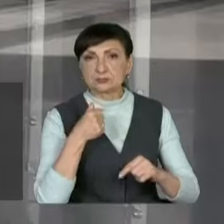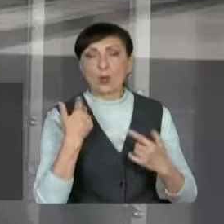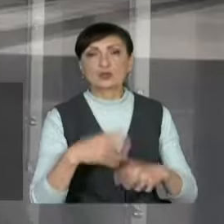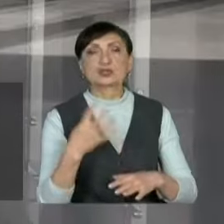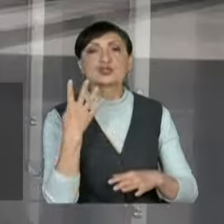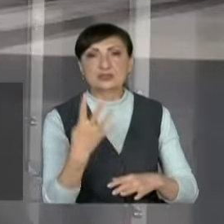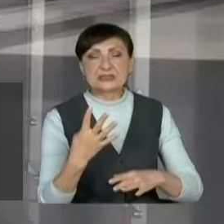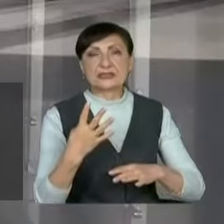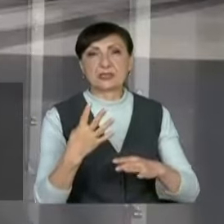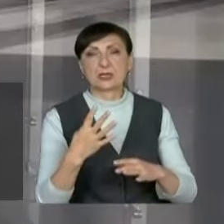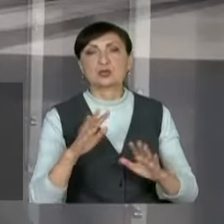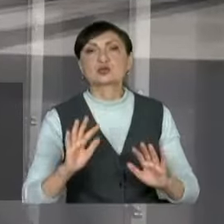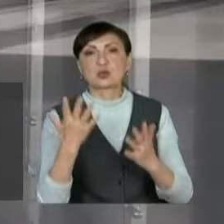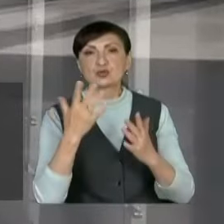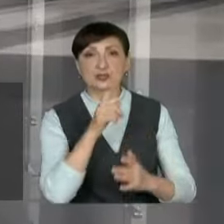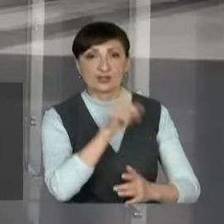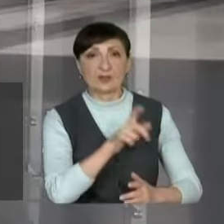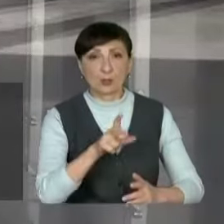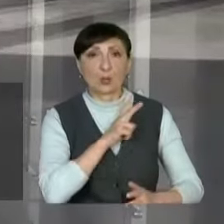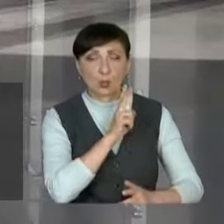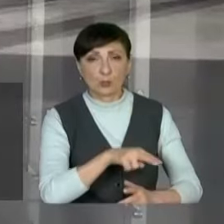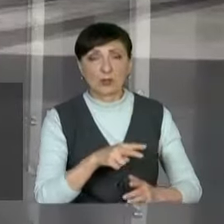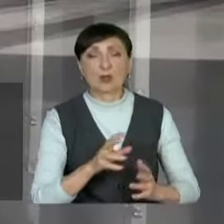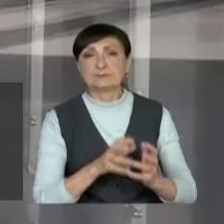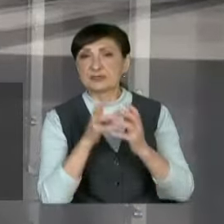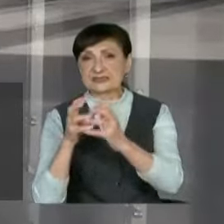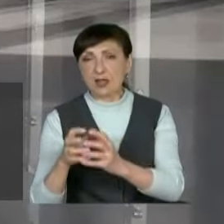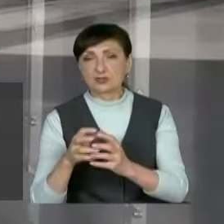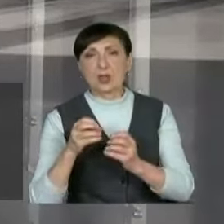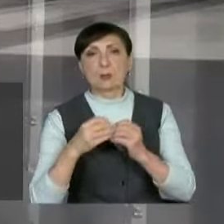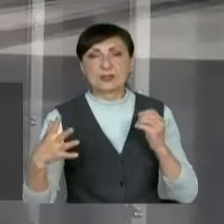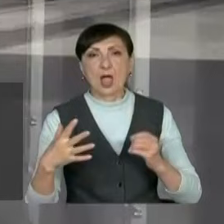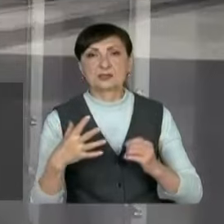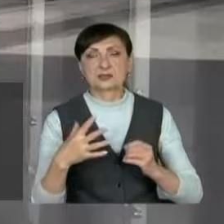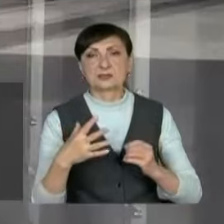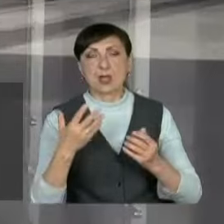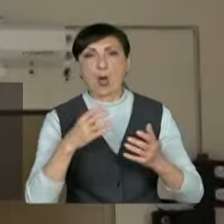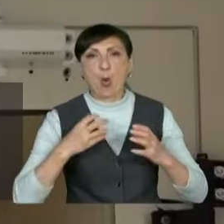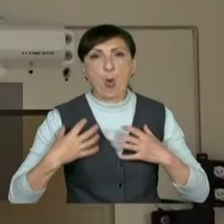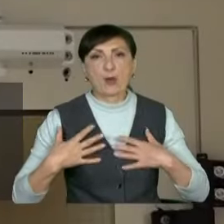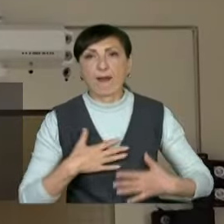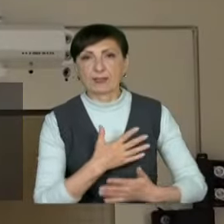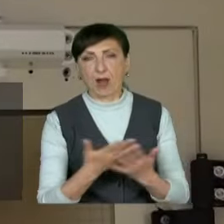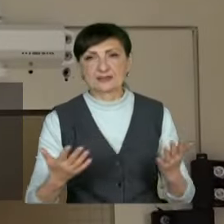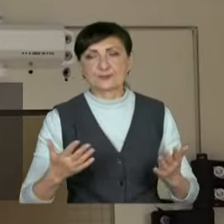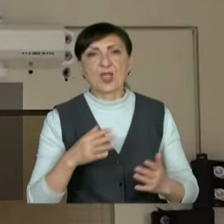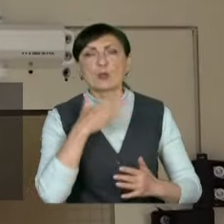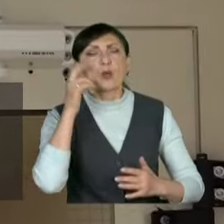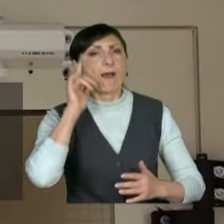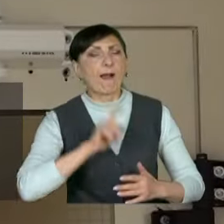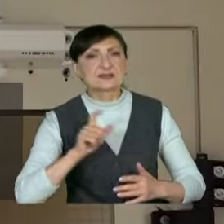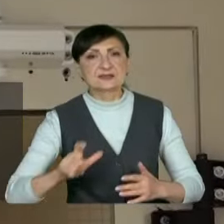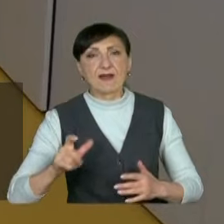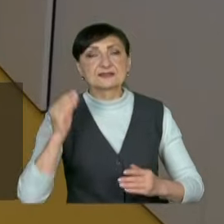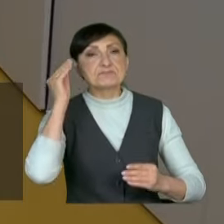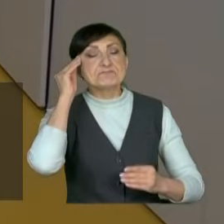4 посмертных донора и пересажено 15 органов. Многие казахстанцы тем временем